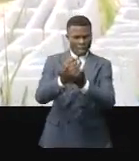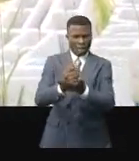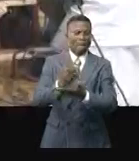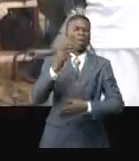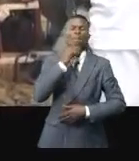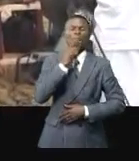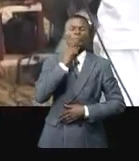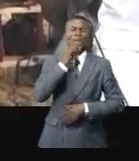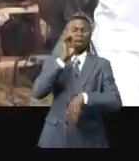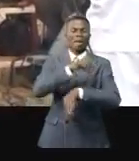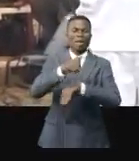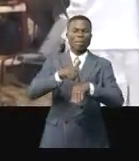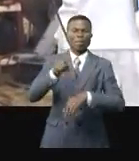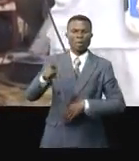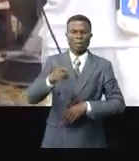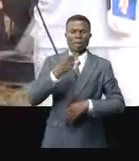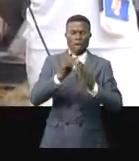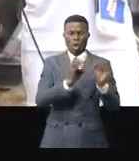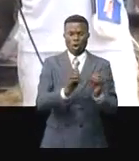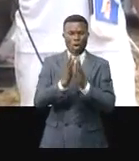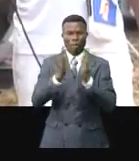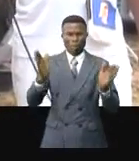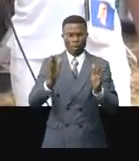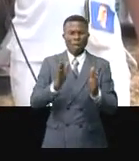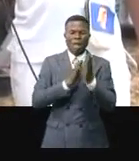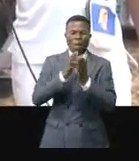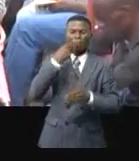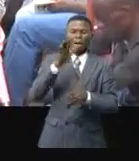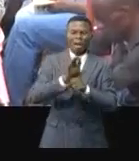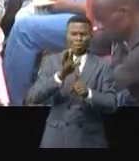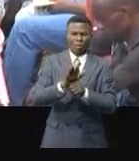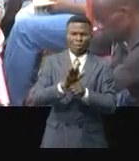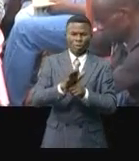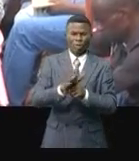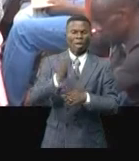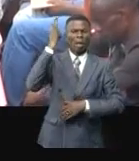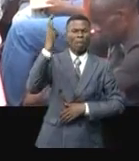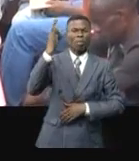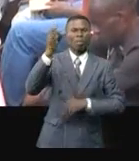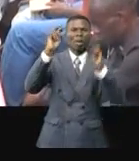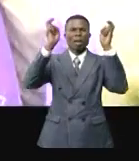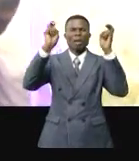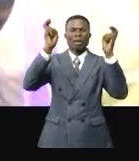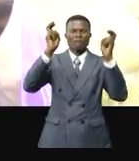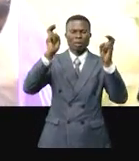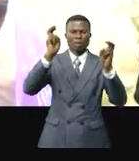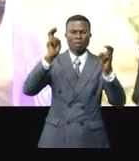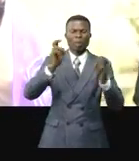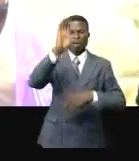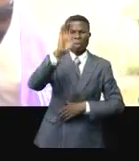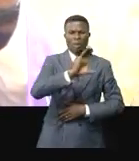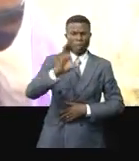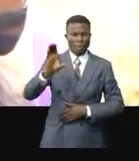père Crispin Mbala de dire la messe tout en accent à cet effet son homélie sur un thème évocateur qu'est la croix. Pour